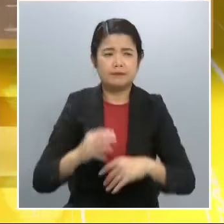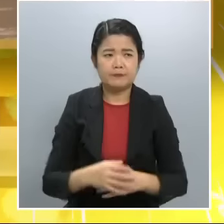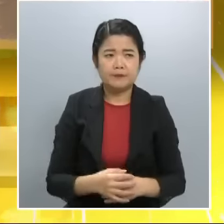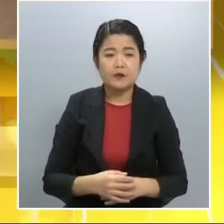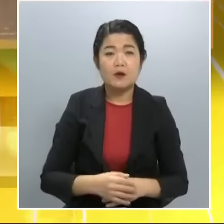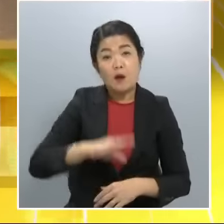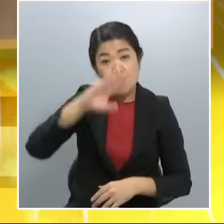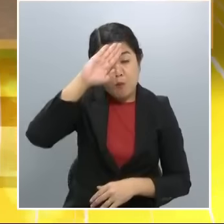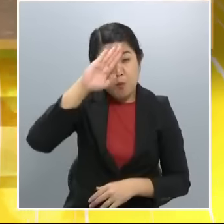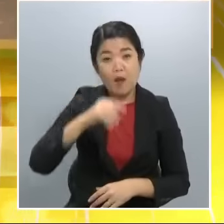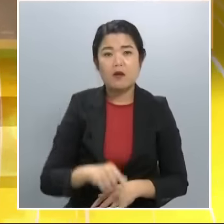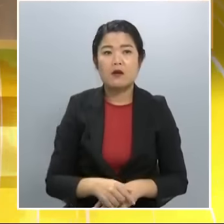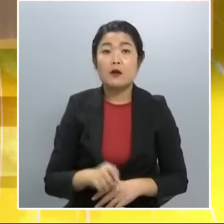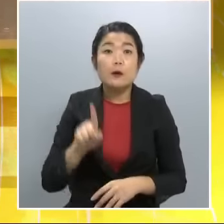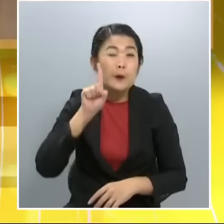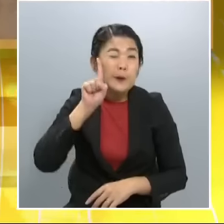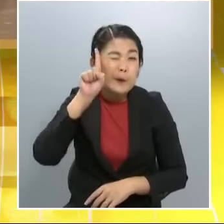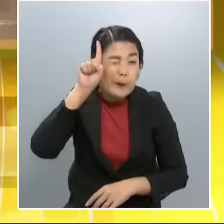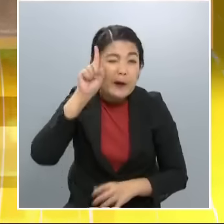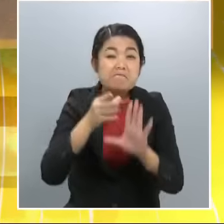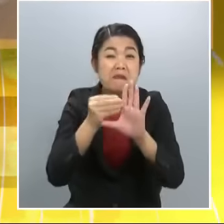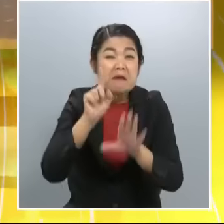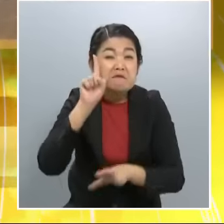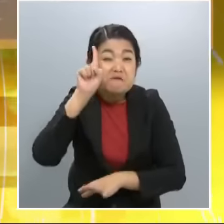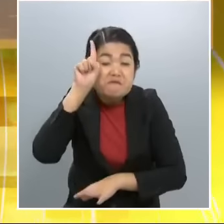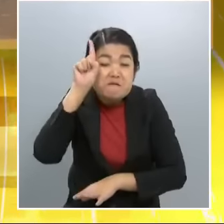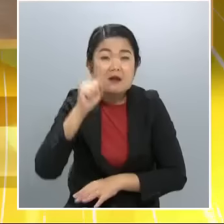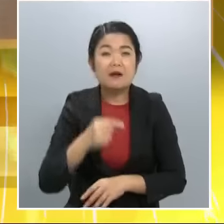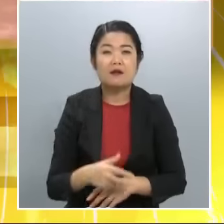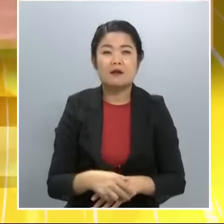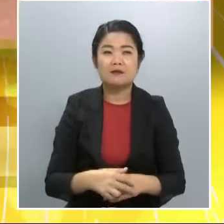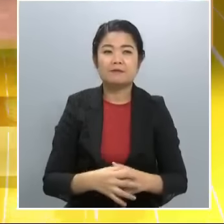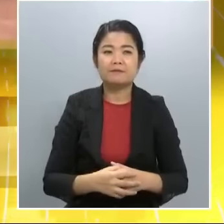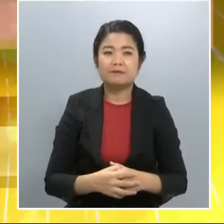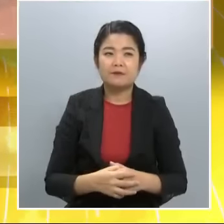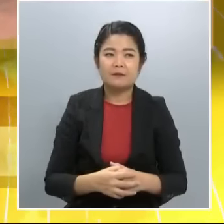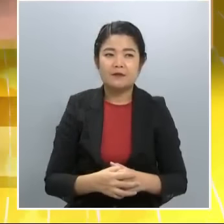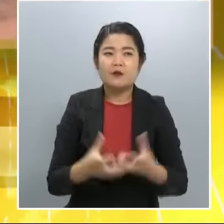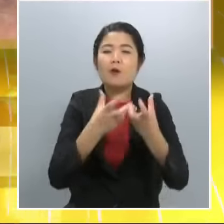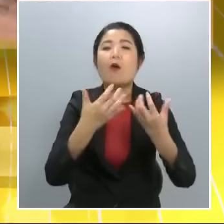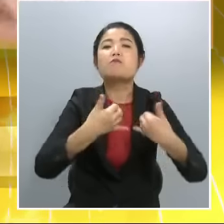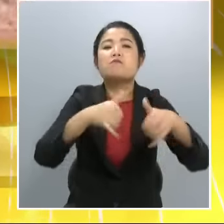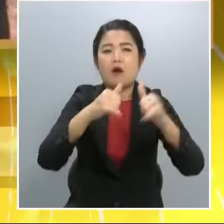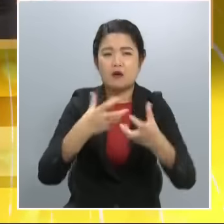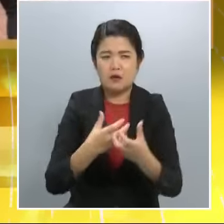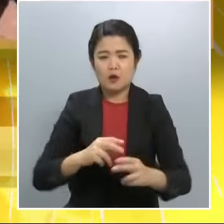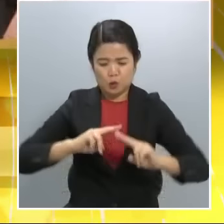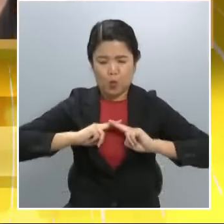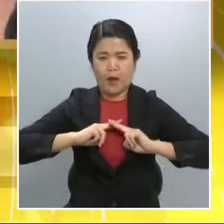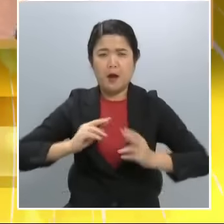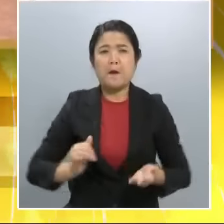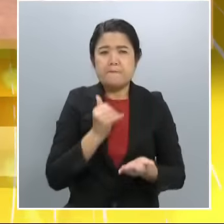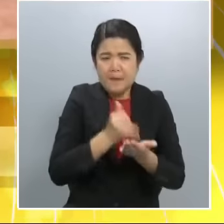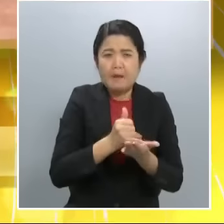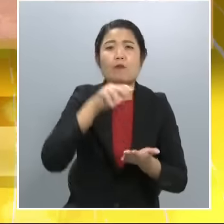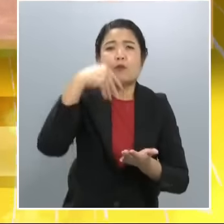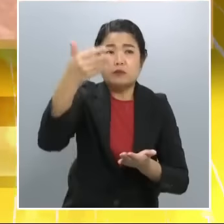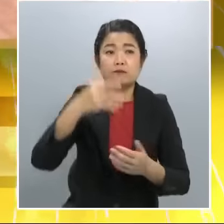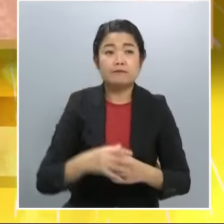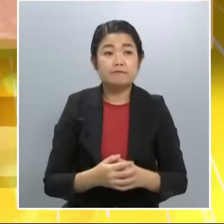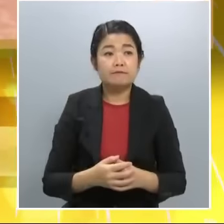มันเข้าของอะไรทรัพยสินอะไรยังไงก็ปล่อยทิ้งไว้เลยก็เอาตัวออกกนเอาตัวออกไปก่อนแล้ว